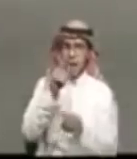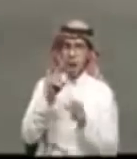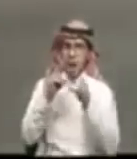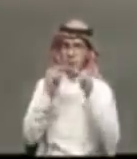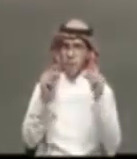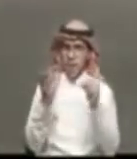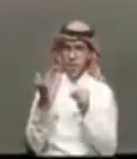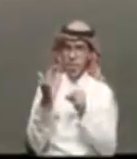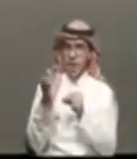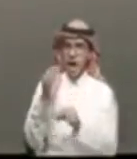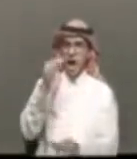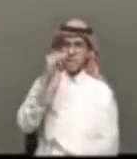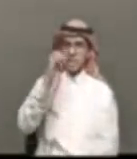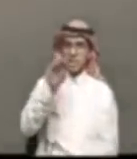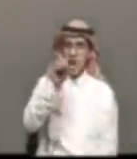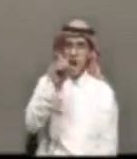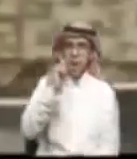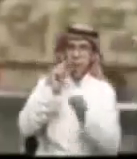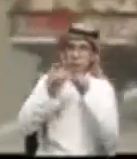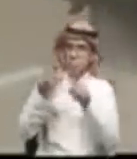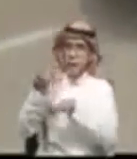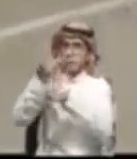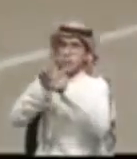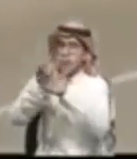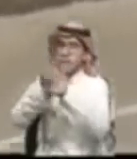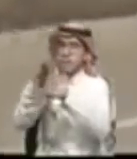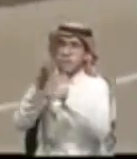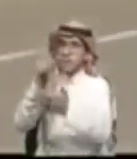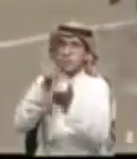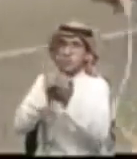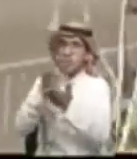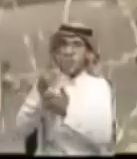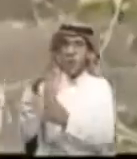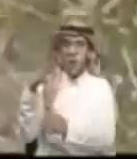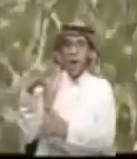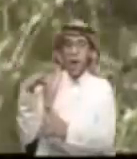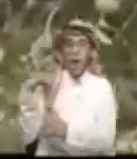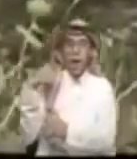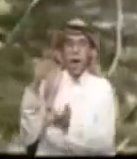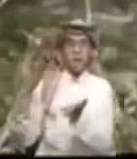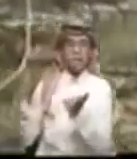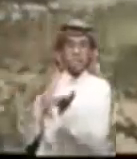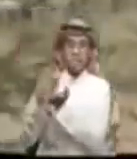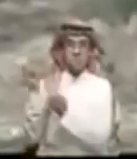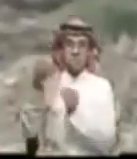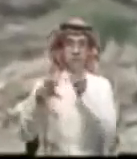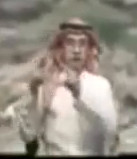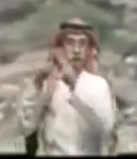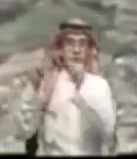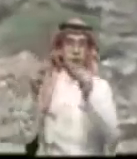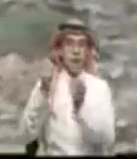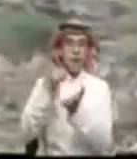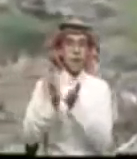في محافظة حجة أن قياديين حوثيين لقوا حتفهم خلال المواجهات التي شهدتها مديرية حيران،